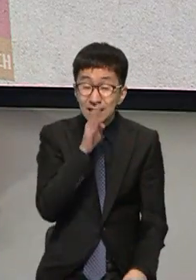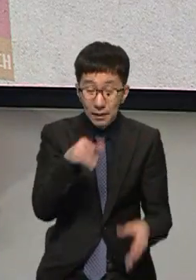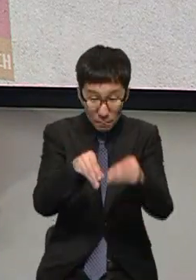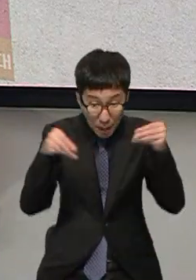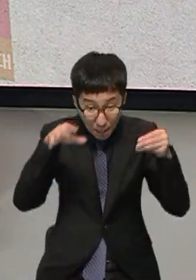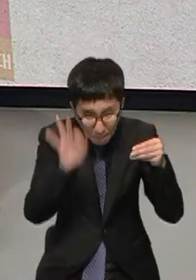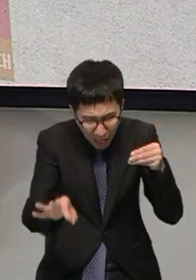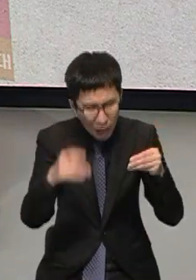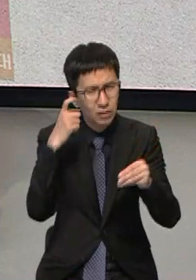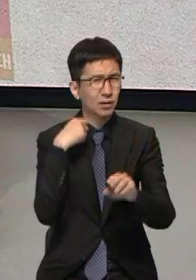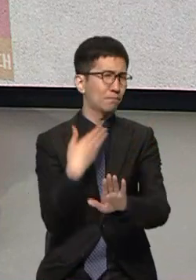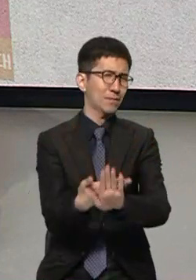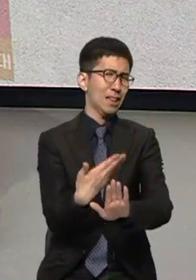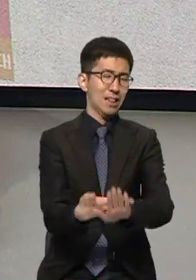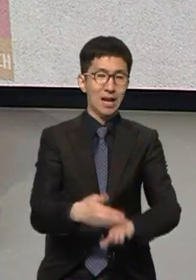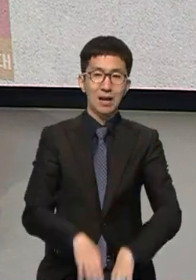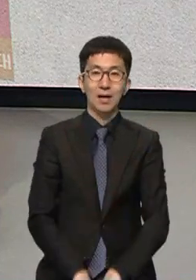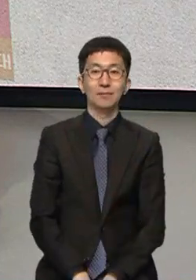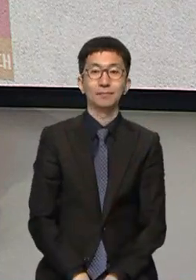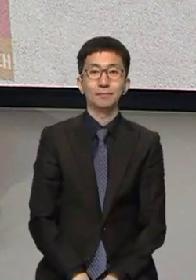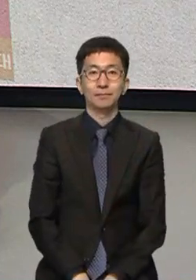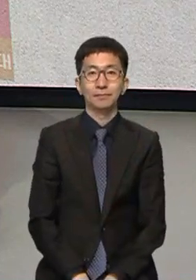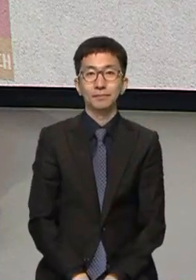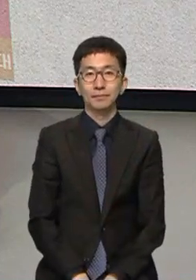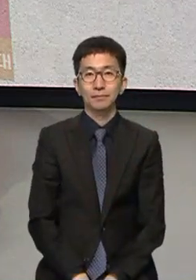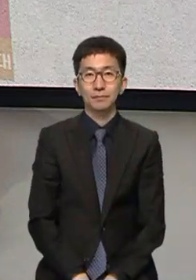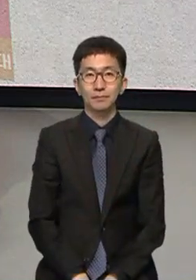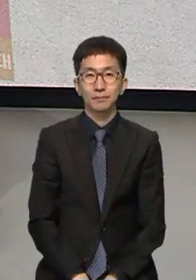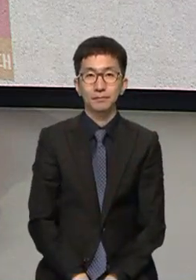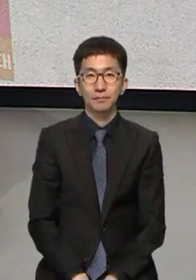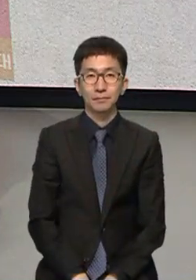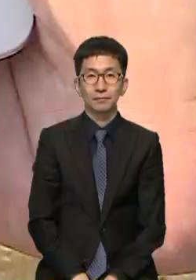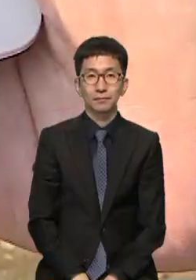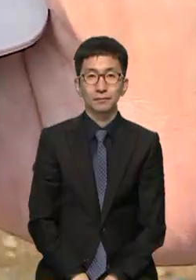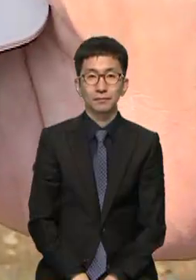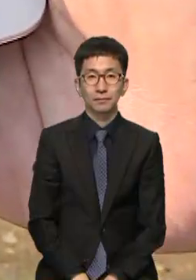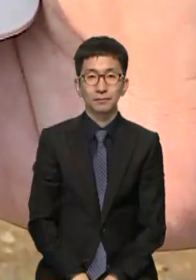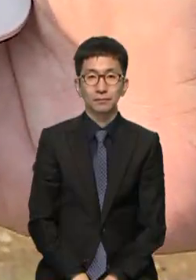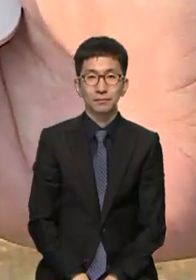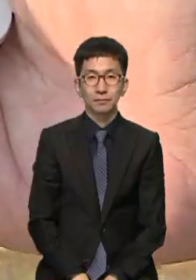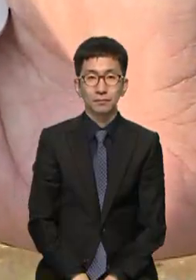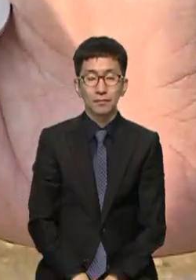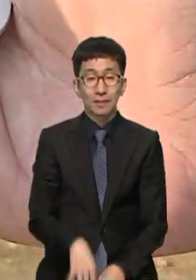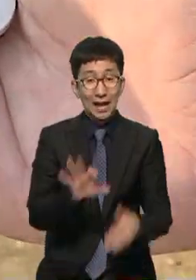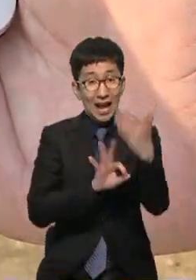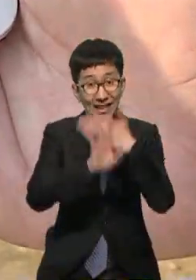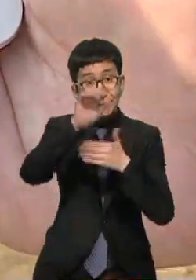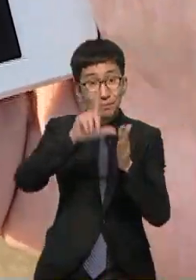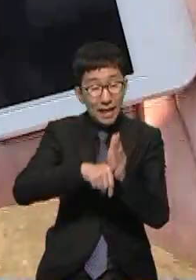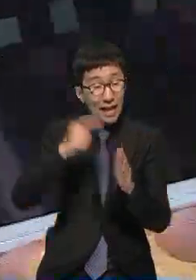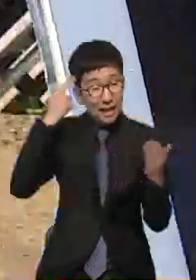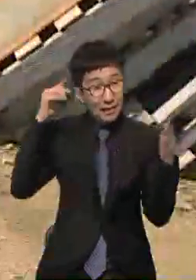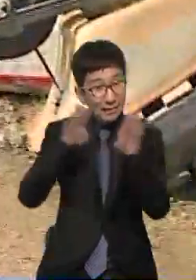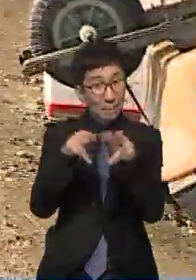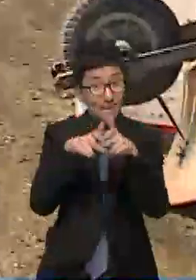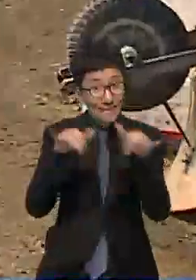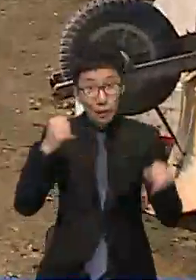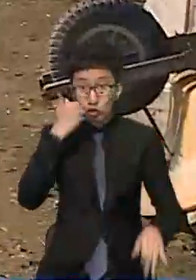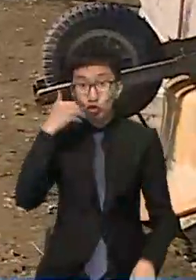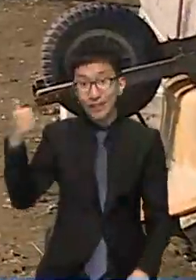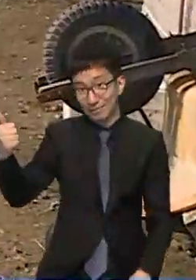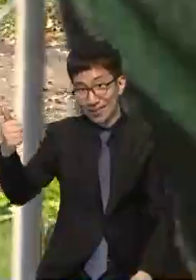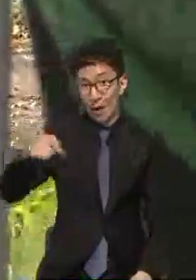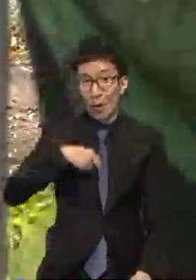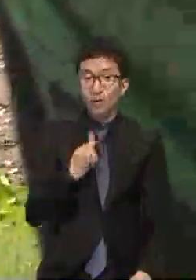사람의 실제 이동 경로와 시간을 저희가 추적해봤습니다. 이른 아침 발달장애인 기영 씨가